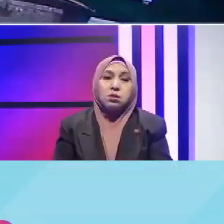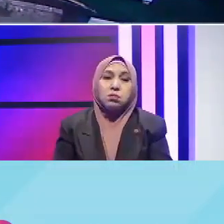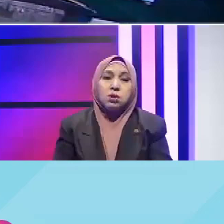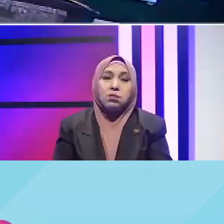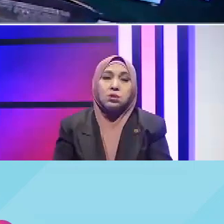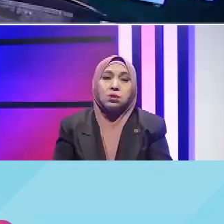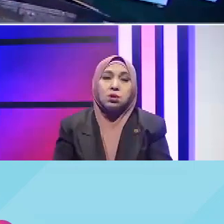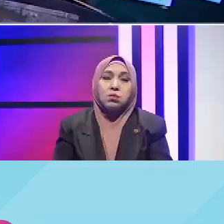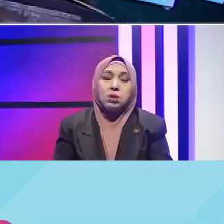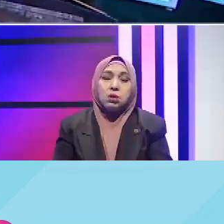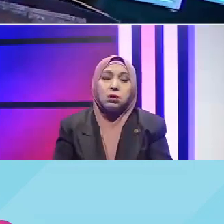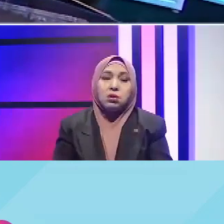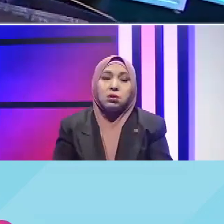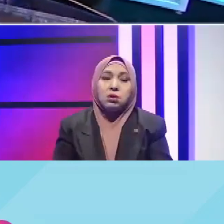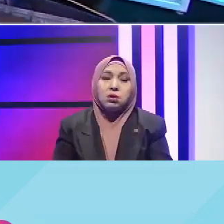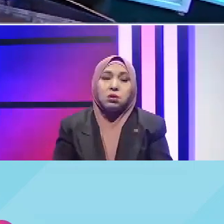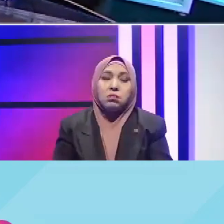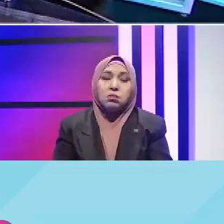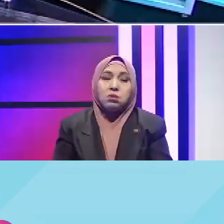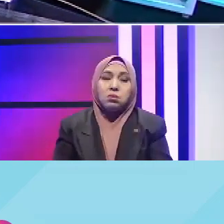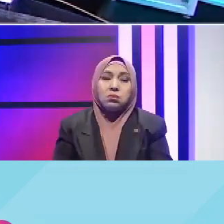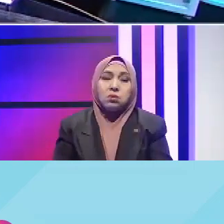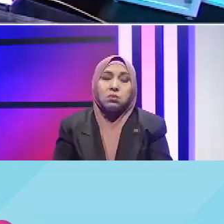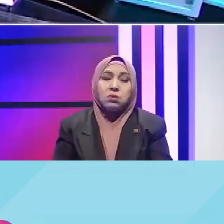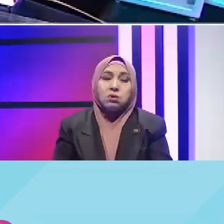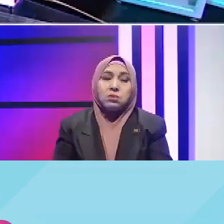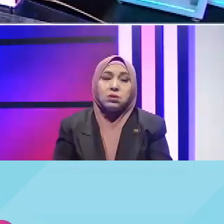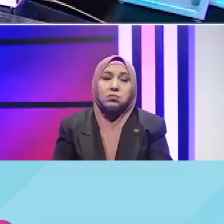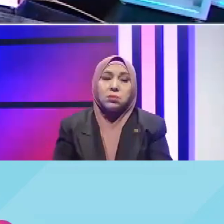السلام عليكم ورحمة الله. السلام عليكم